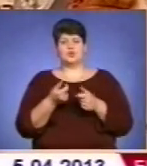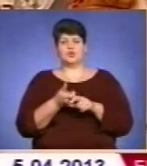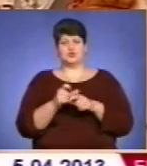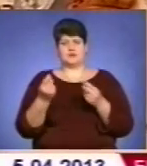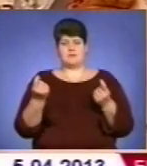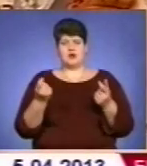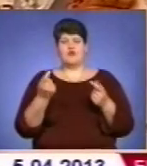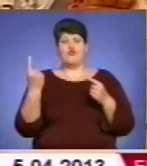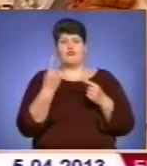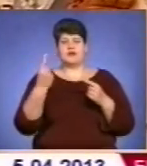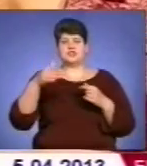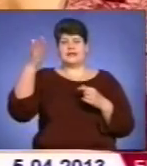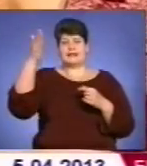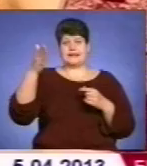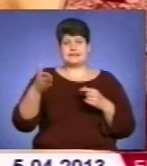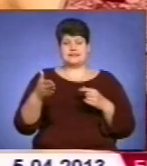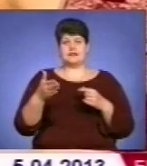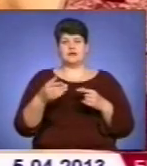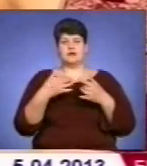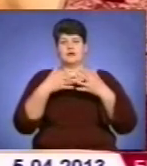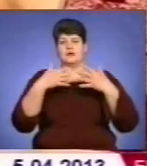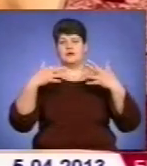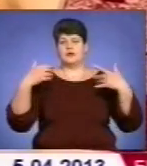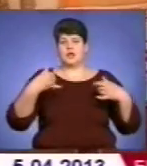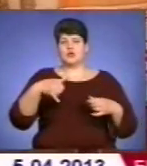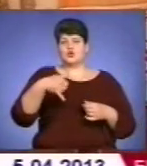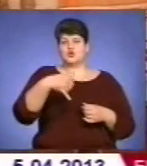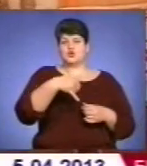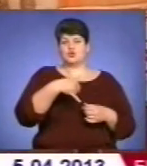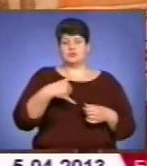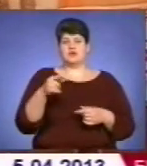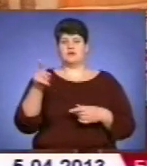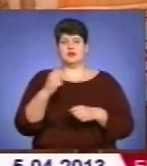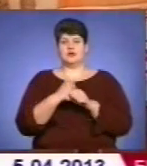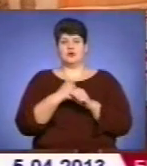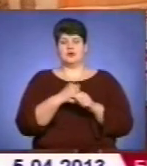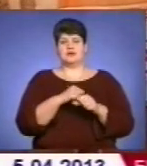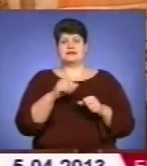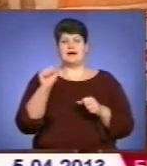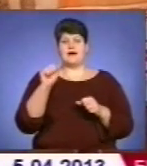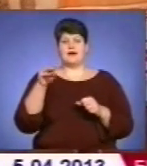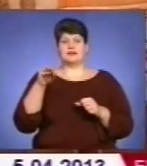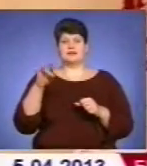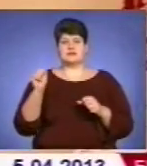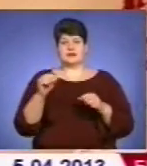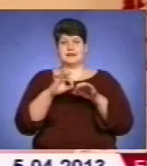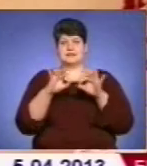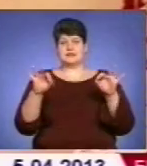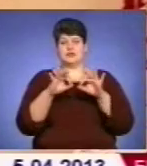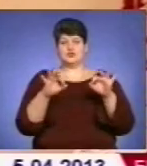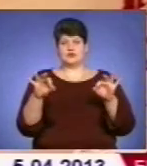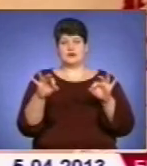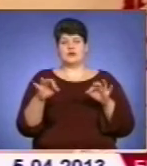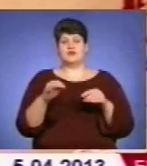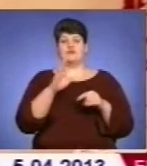Вперше на стінах бібліотеки колекція сумочок. Майстриня Тетяна Паламарчук виготовляє їх із атласних стрічок. У жінки